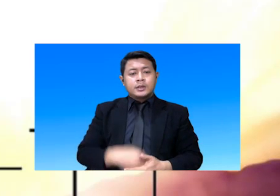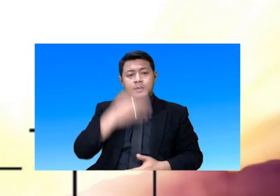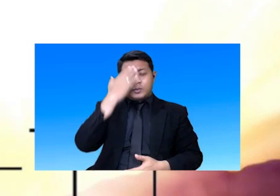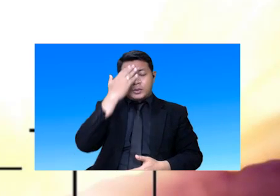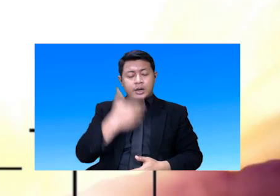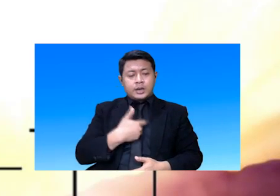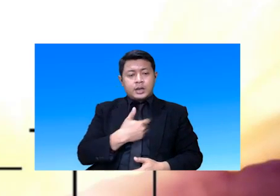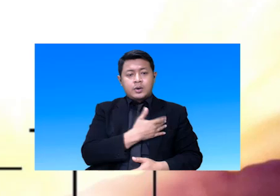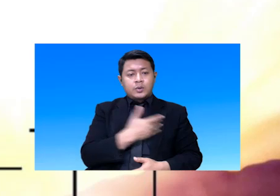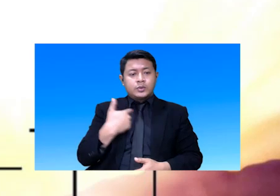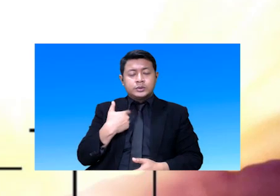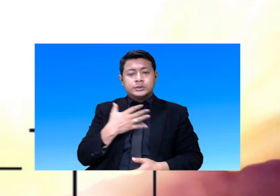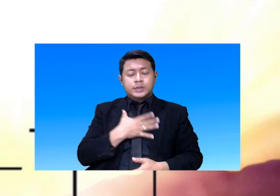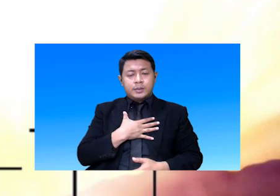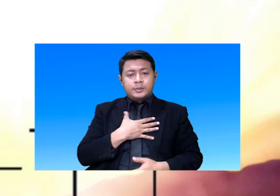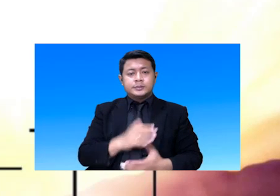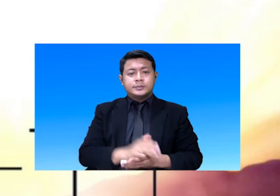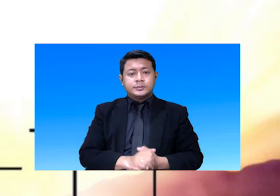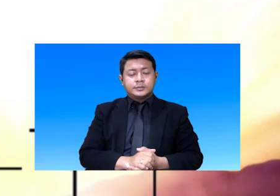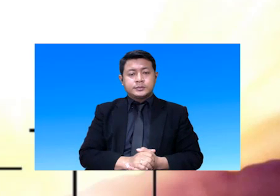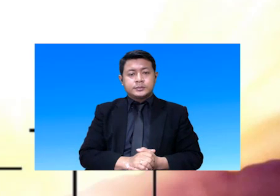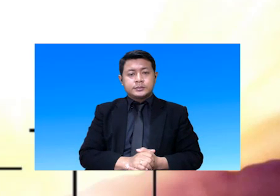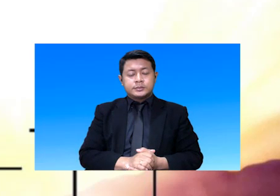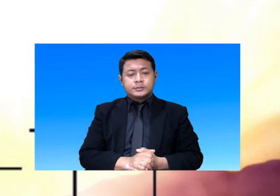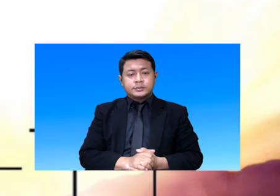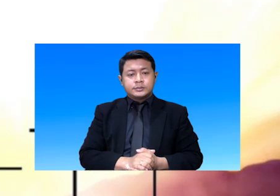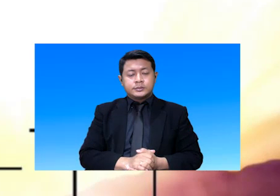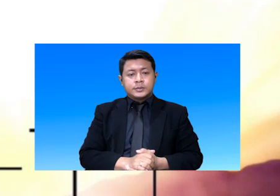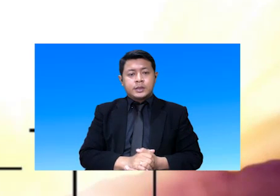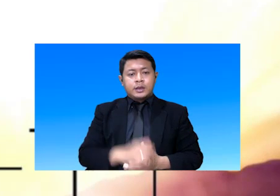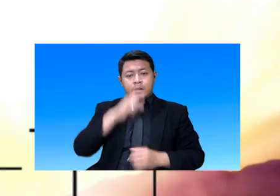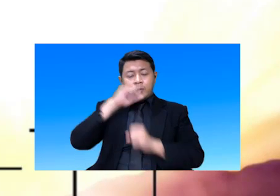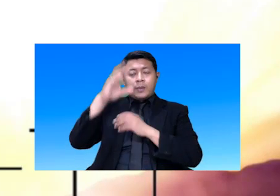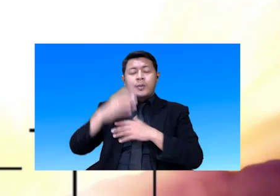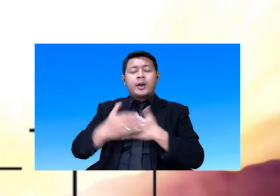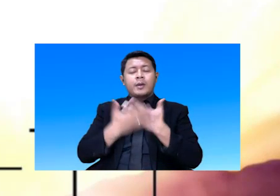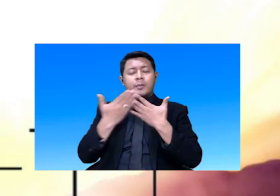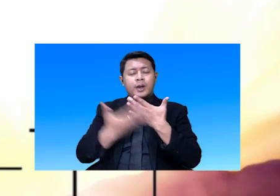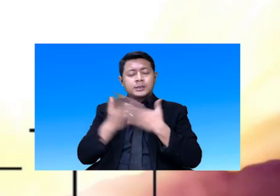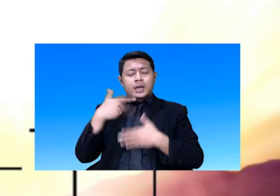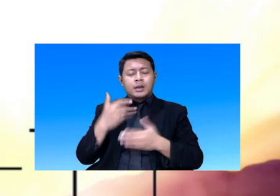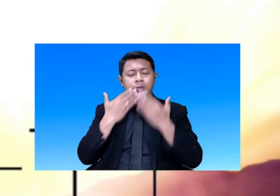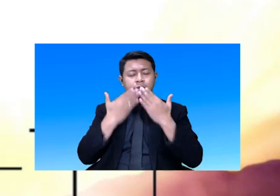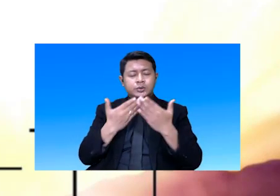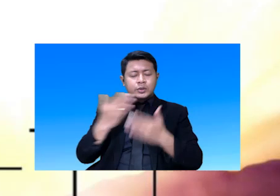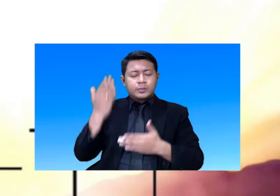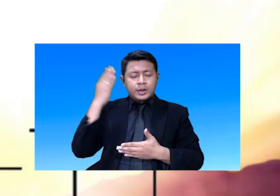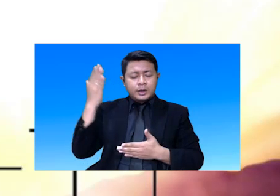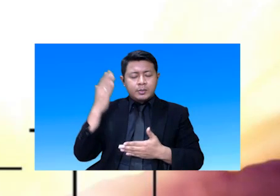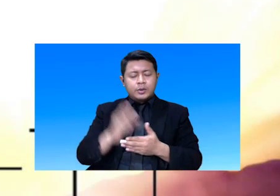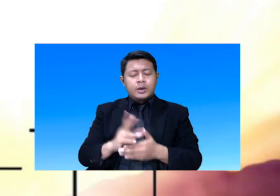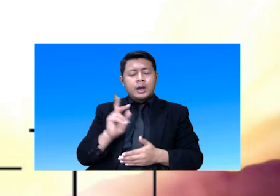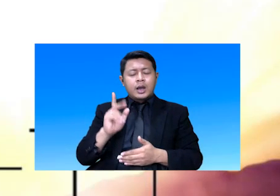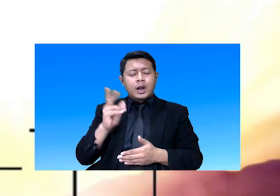banyak orang. Dalam nama Bapa dan Putera dan Roh Kudus, amin. Bapa yang